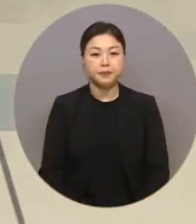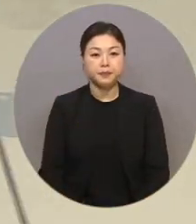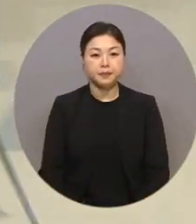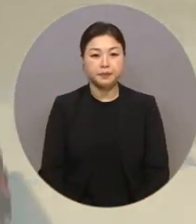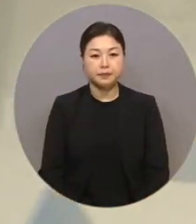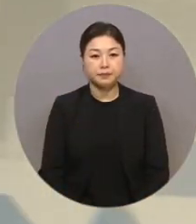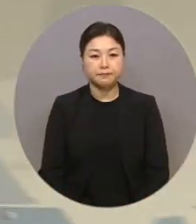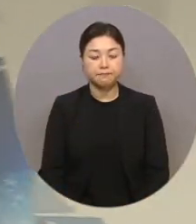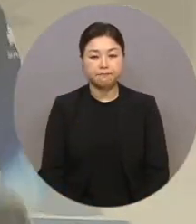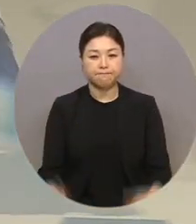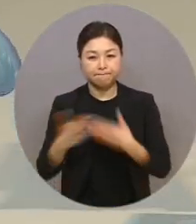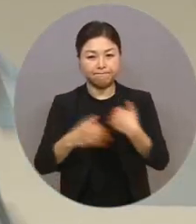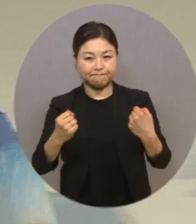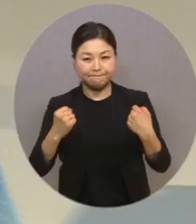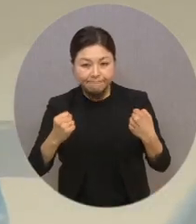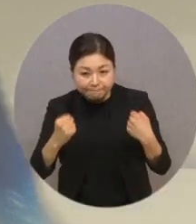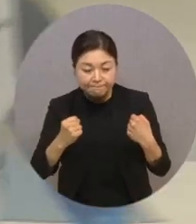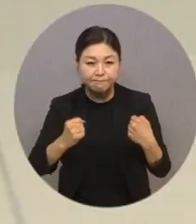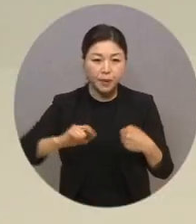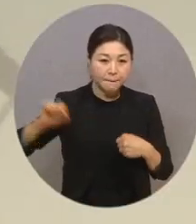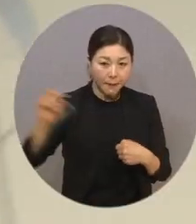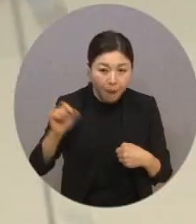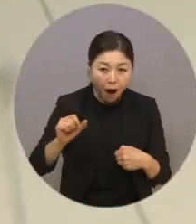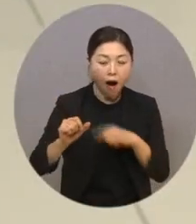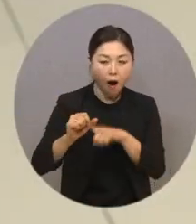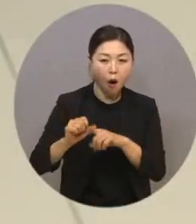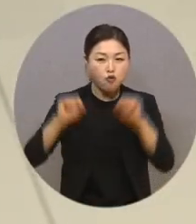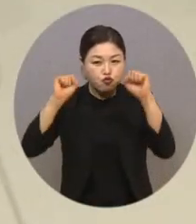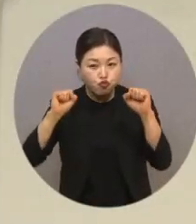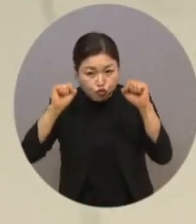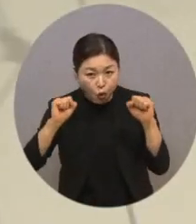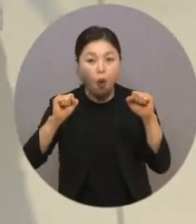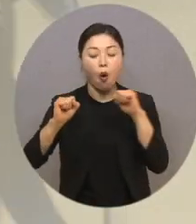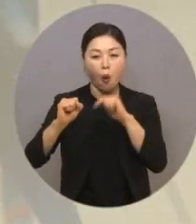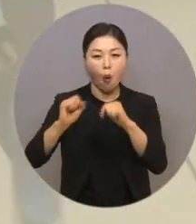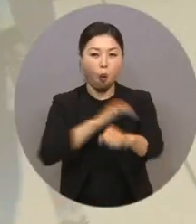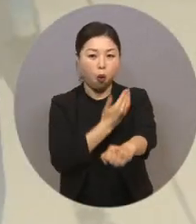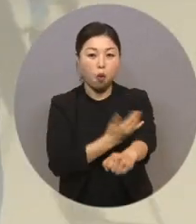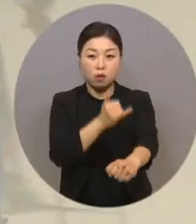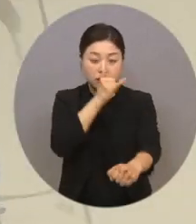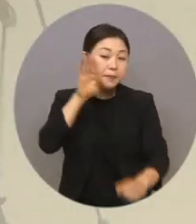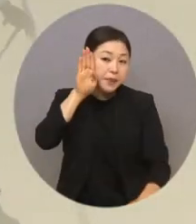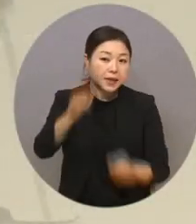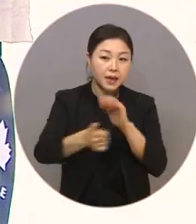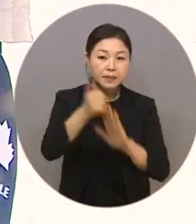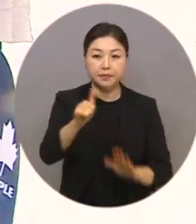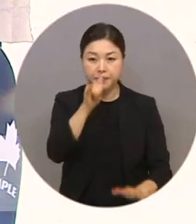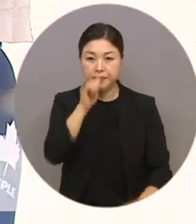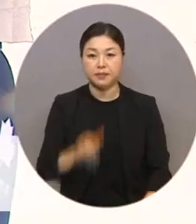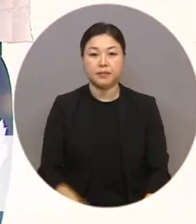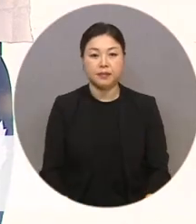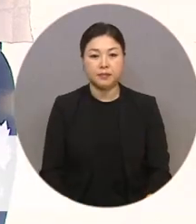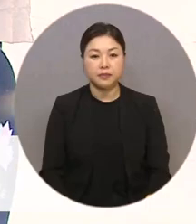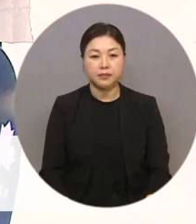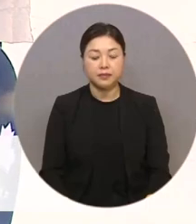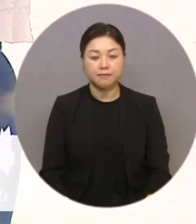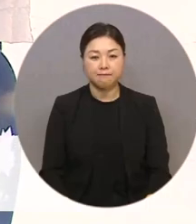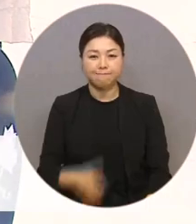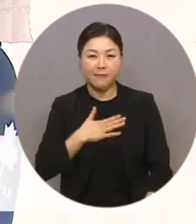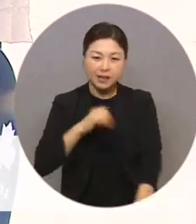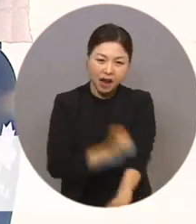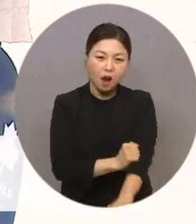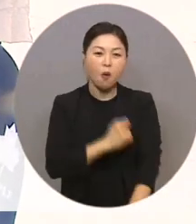단단한 체력과 민첩한 운동신경을 바탕으로 미래가 기대되는 선수들입니다음 잘하고